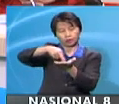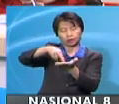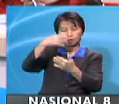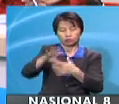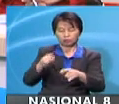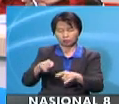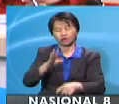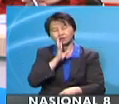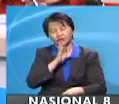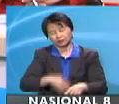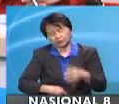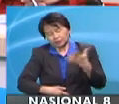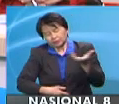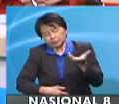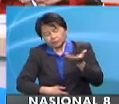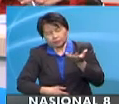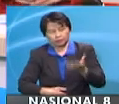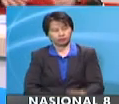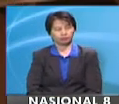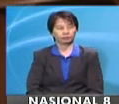selepas dia mengadu sakit